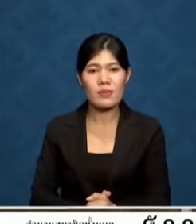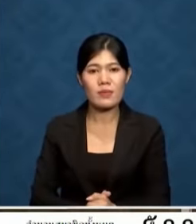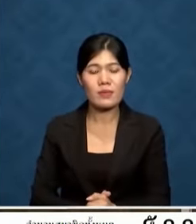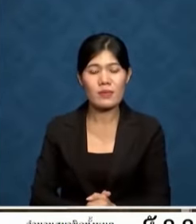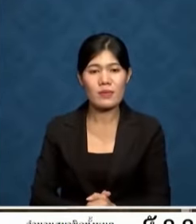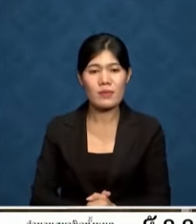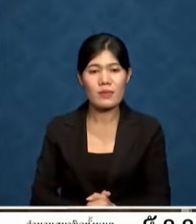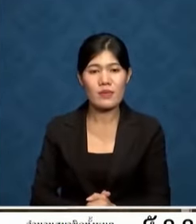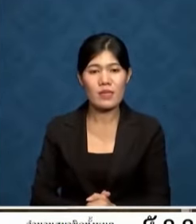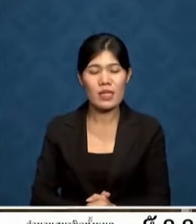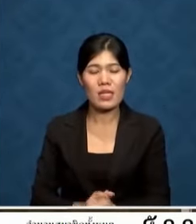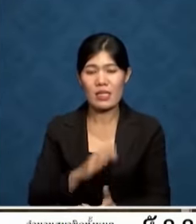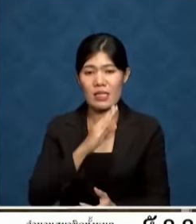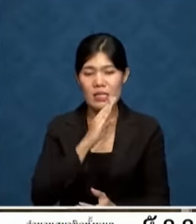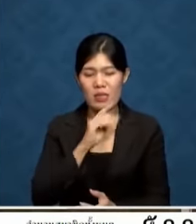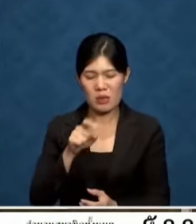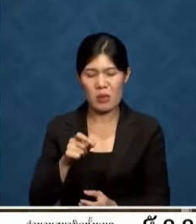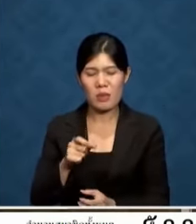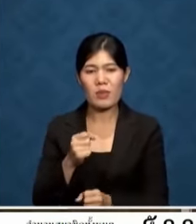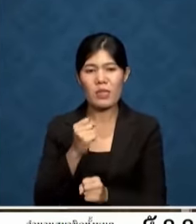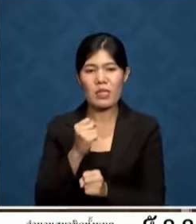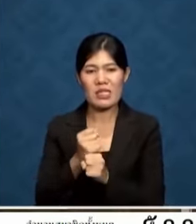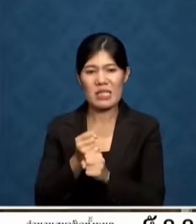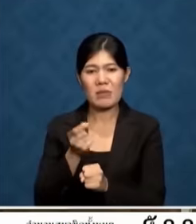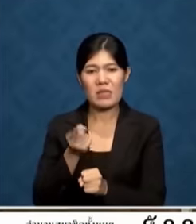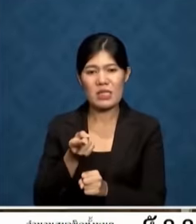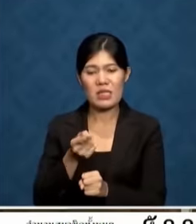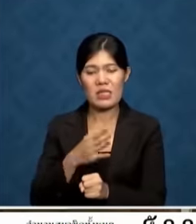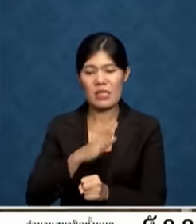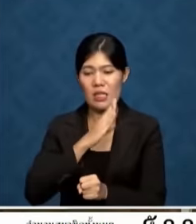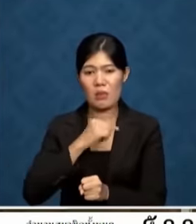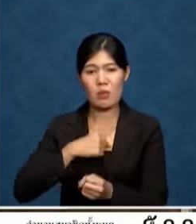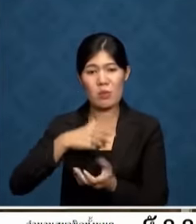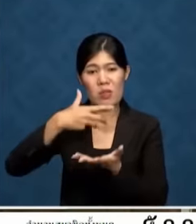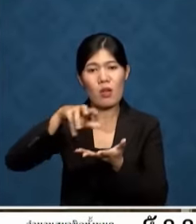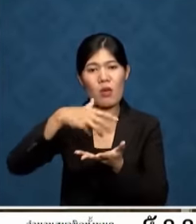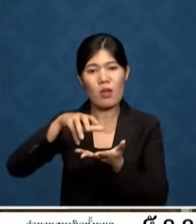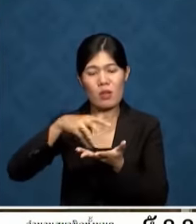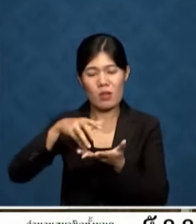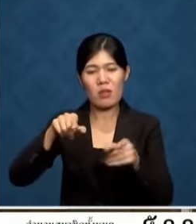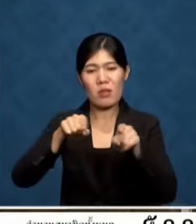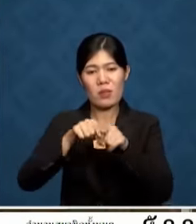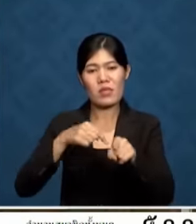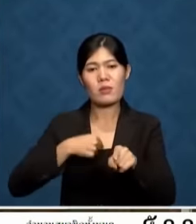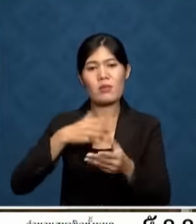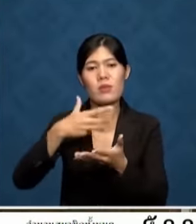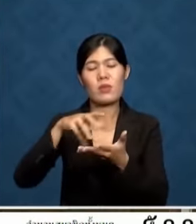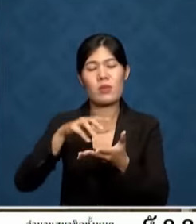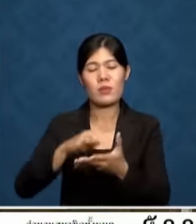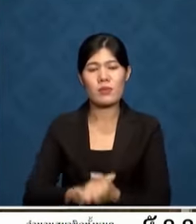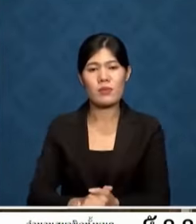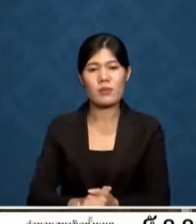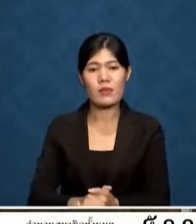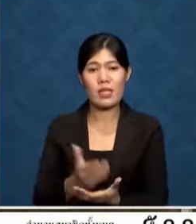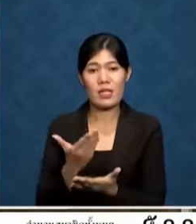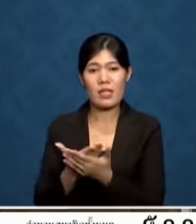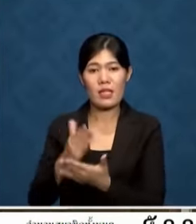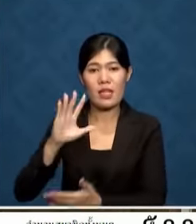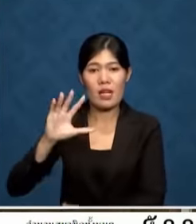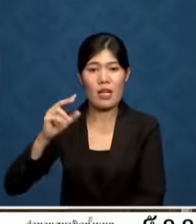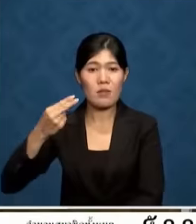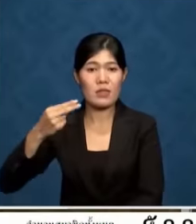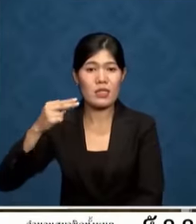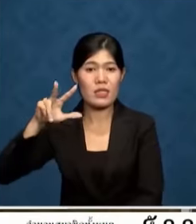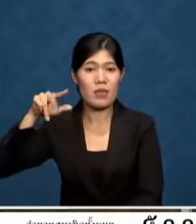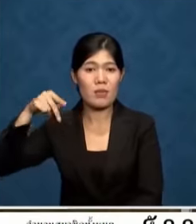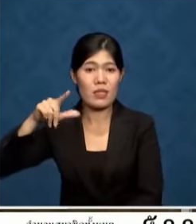นี้จริงสิ่งที่ผมพูดไว้มันก็ไม่ผิดไปแล้วครับและ 53,000ถ้าเอามาได้จริงจะทำยัง